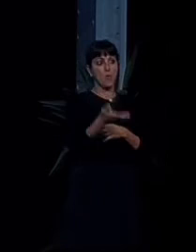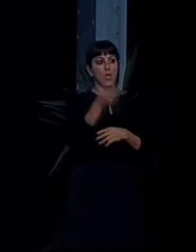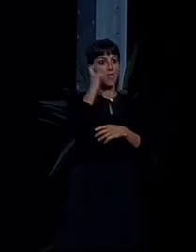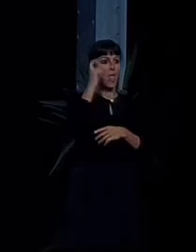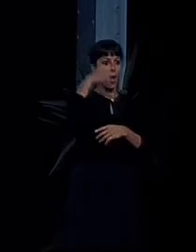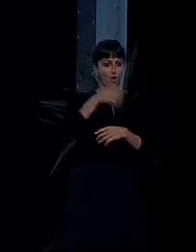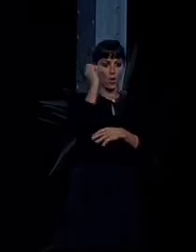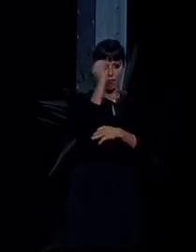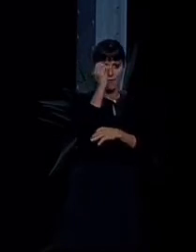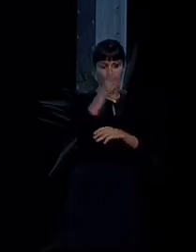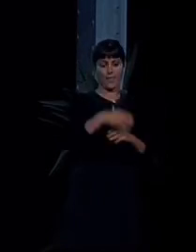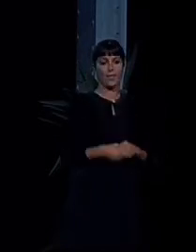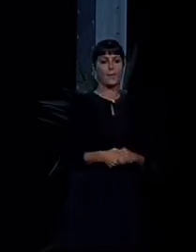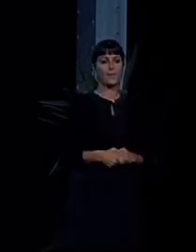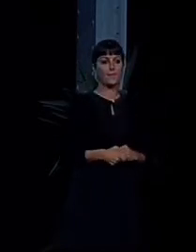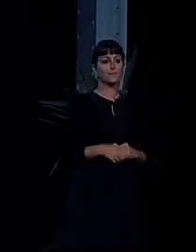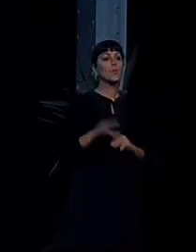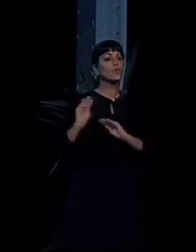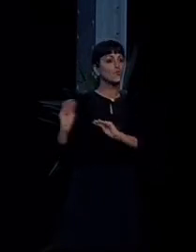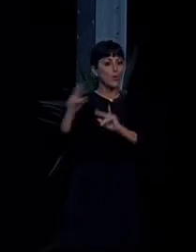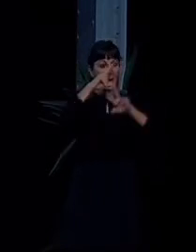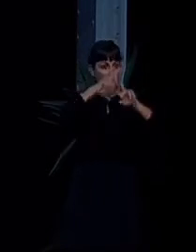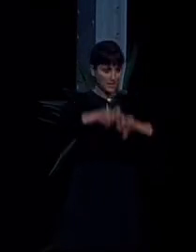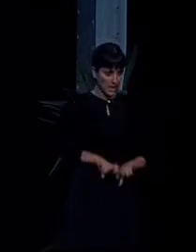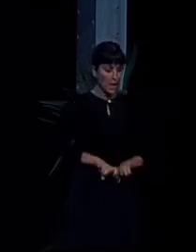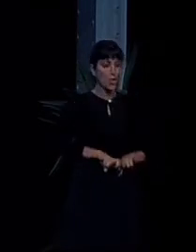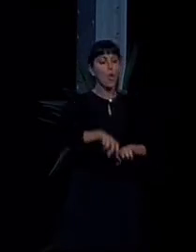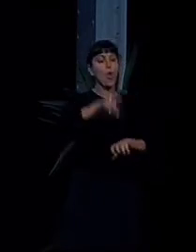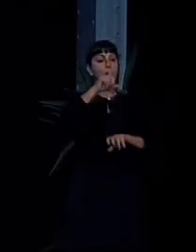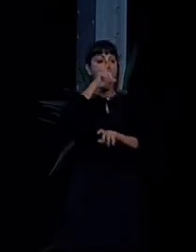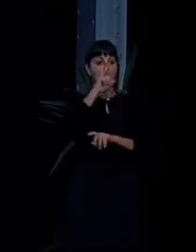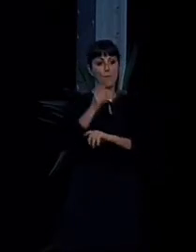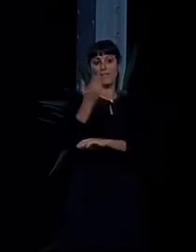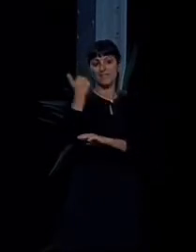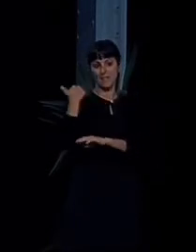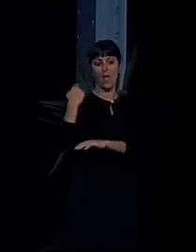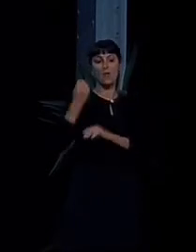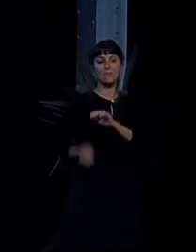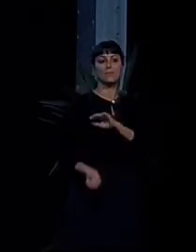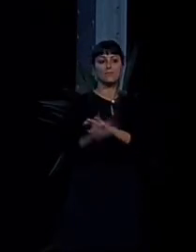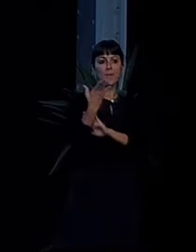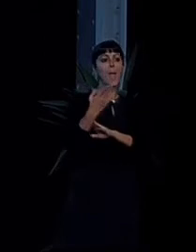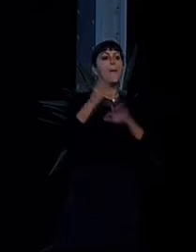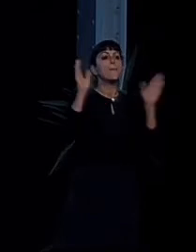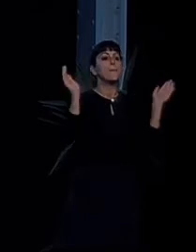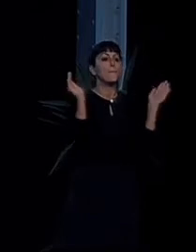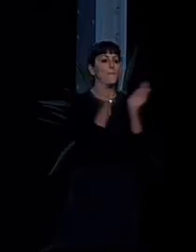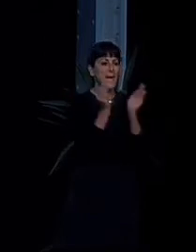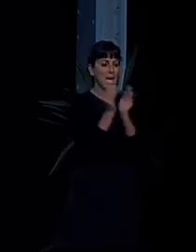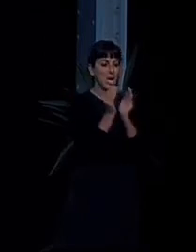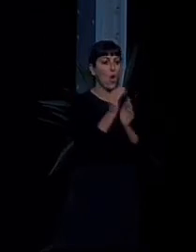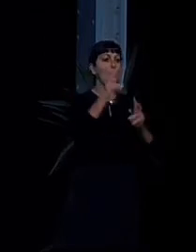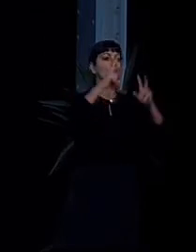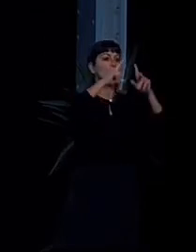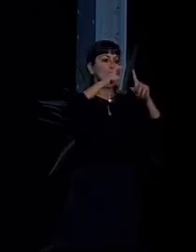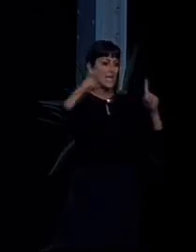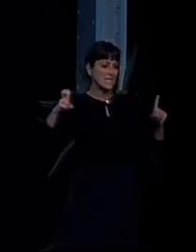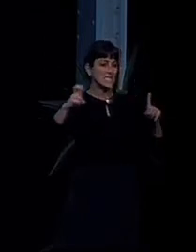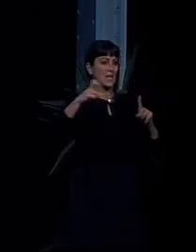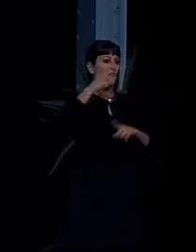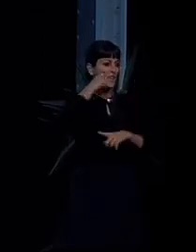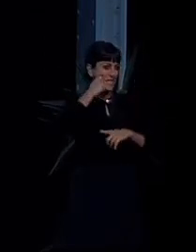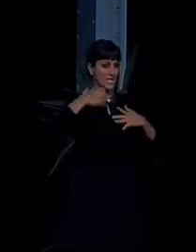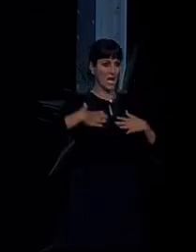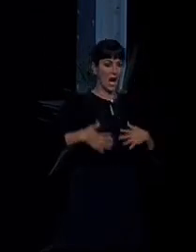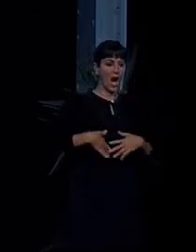partir de les seves investigacions, l'any passat, l'any 2018, publica Microfísica sexista del poder, El caso de Alcàsser i